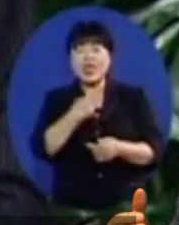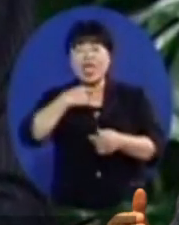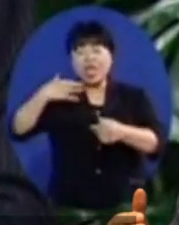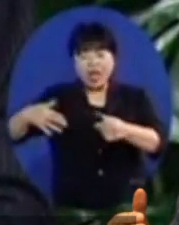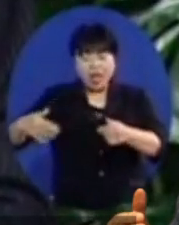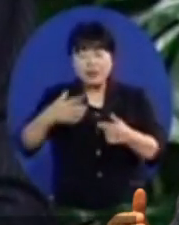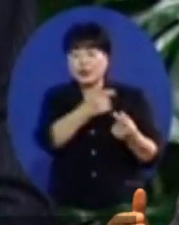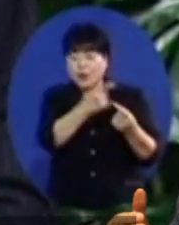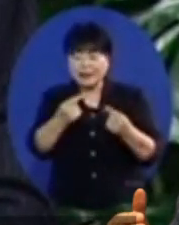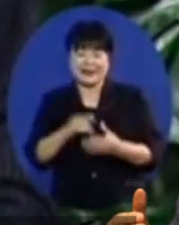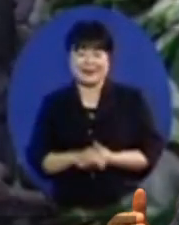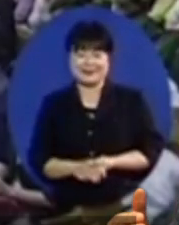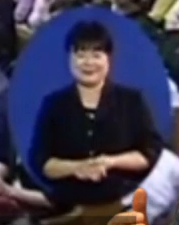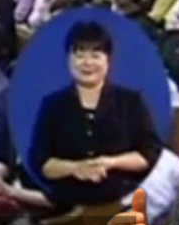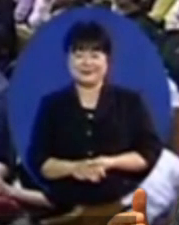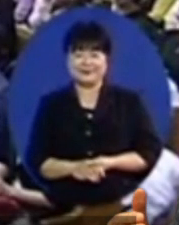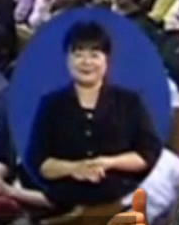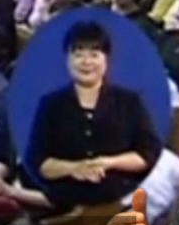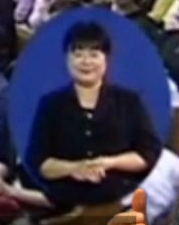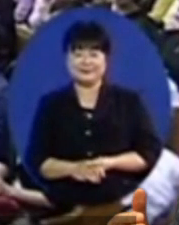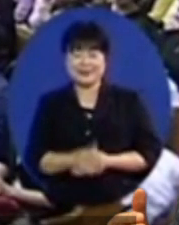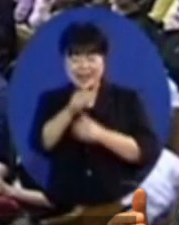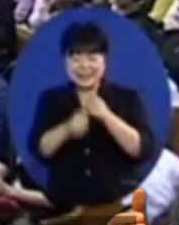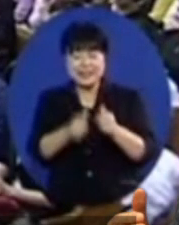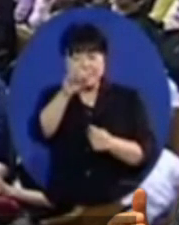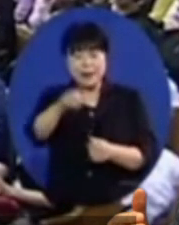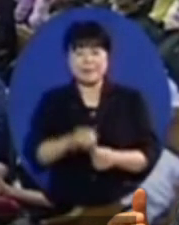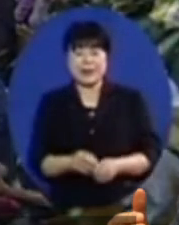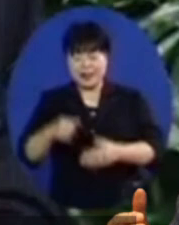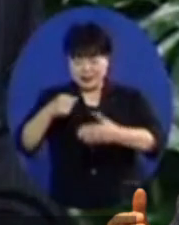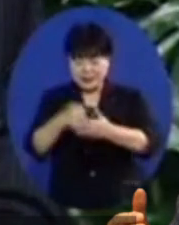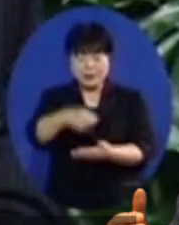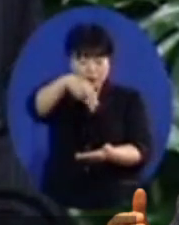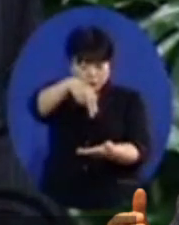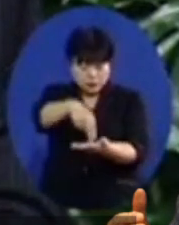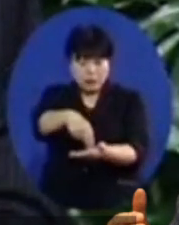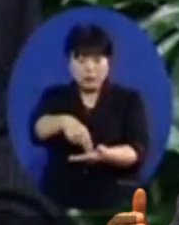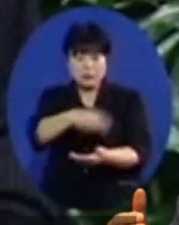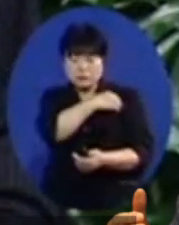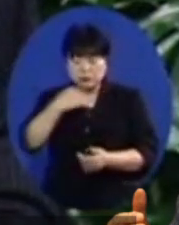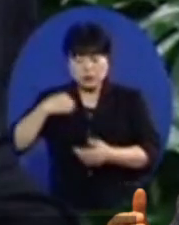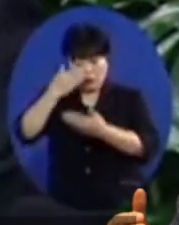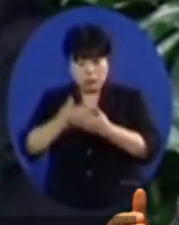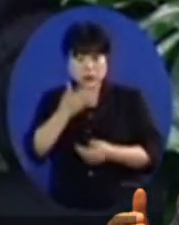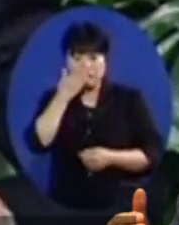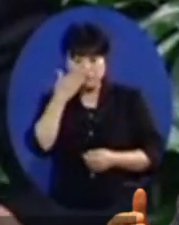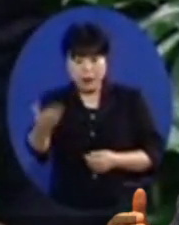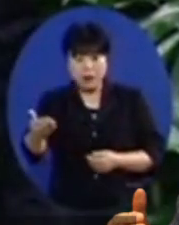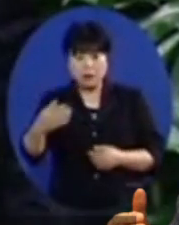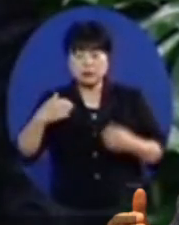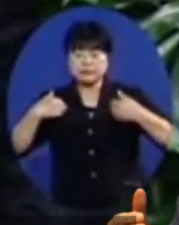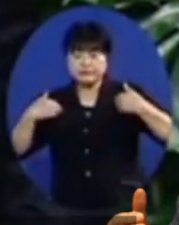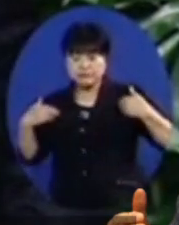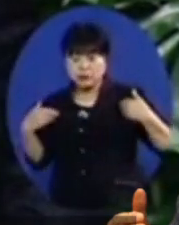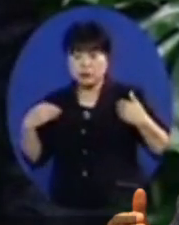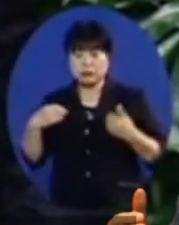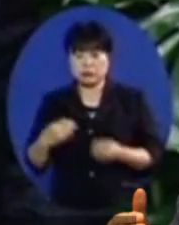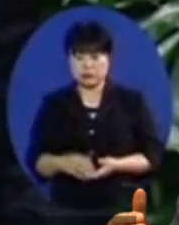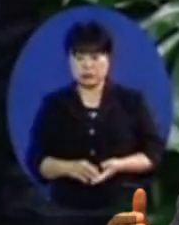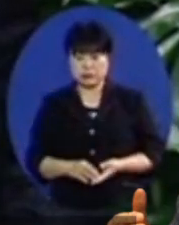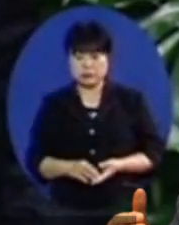안 지은 상태를 말하는 것입니다. 하나님 앞에 담대히 설 수 있는 자격을 말하는 것입니다. 내 가슴 펴놓고